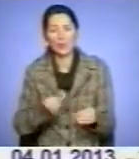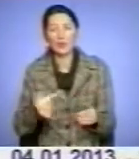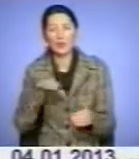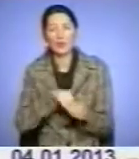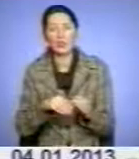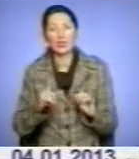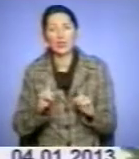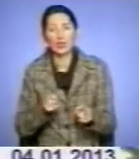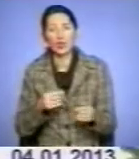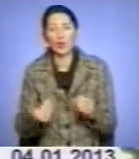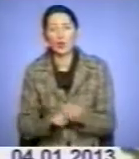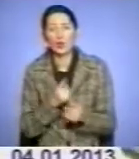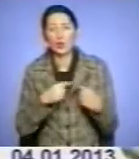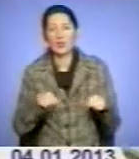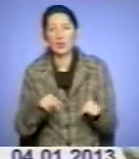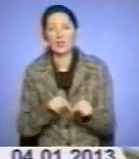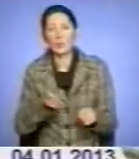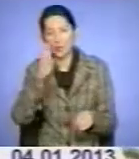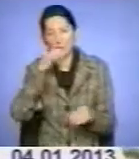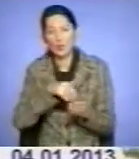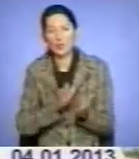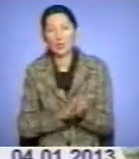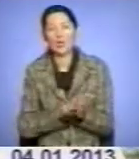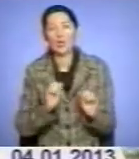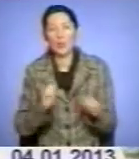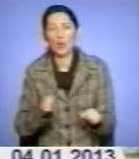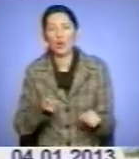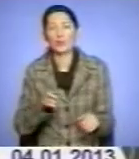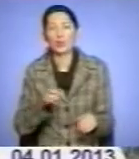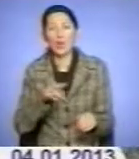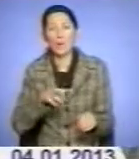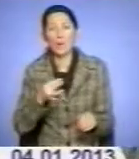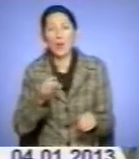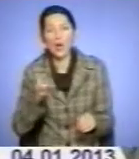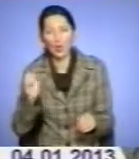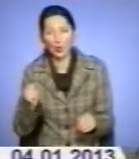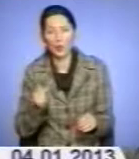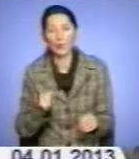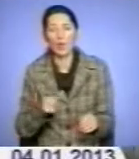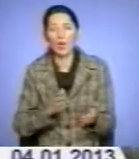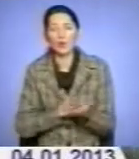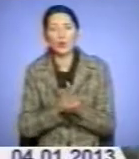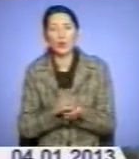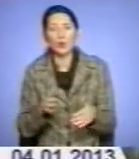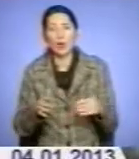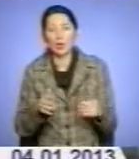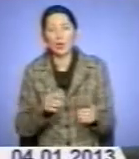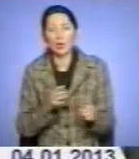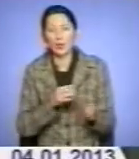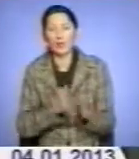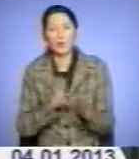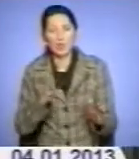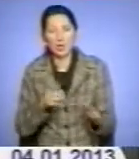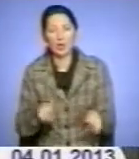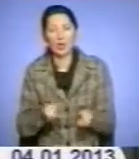системи державної реєстрації речових прав на нерухоме майно у новостворених реєстраційних службах справжній ажіотаж. Спеціалісти стверджують, що таке нововведення